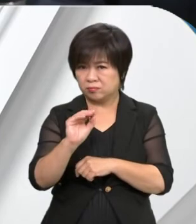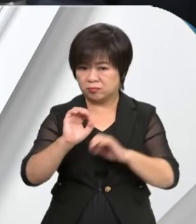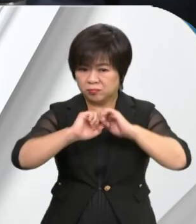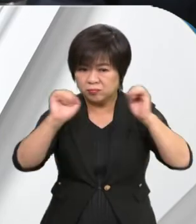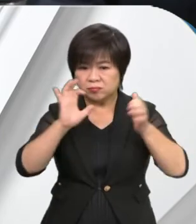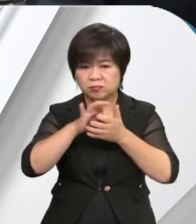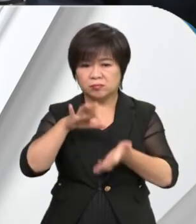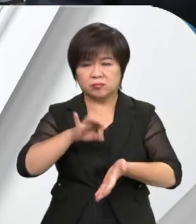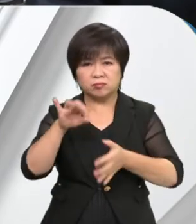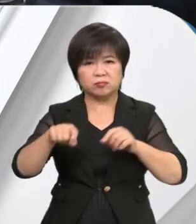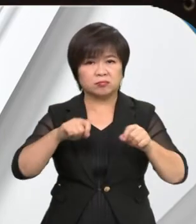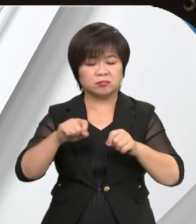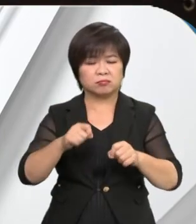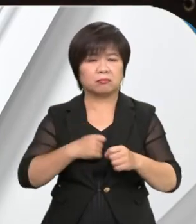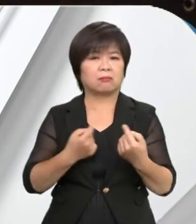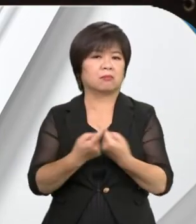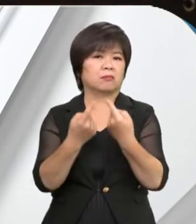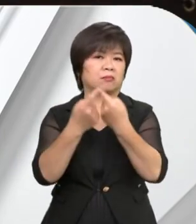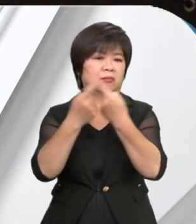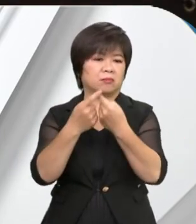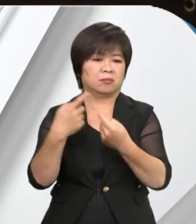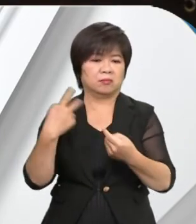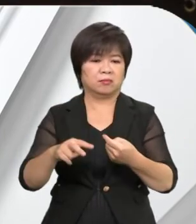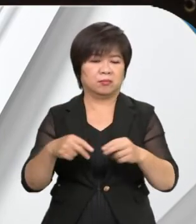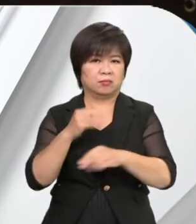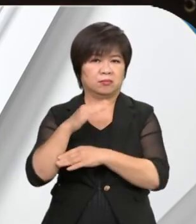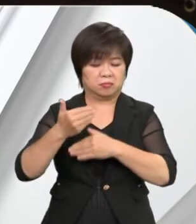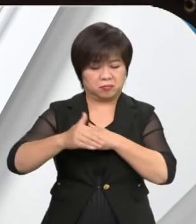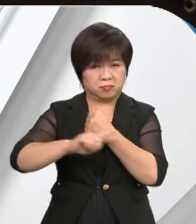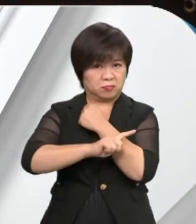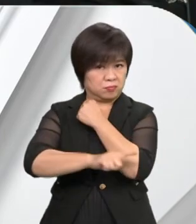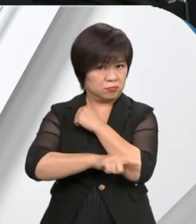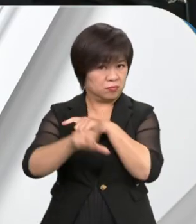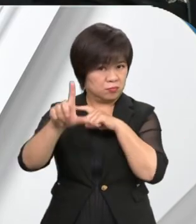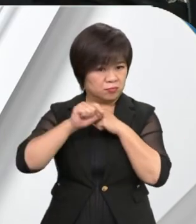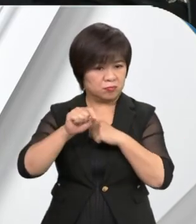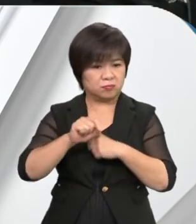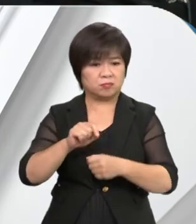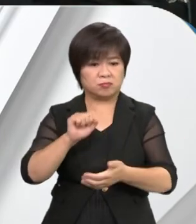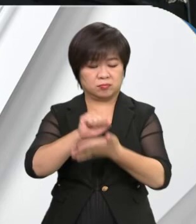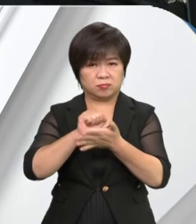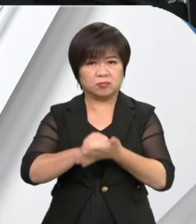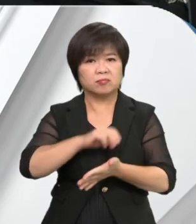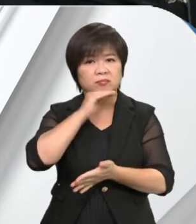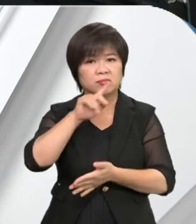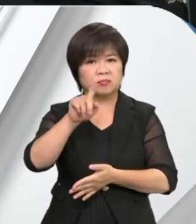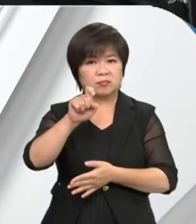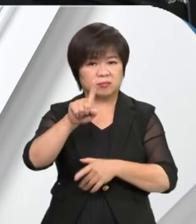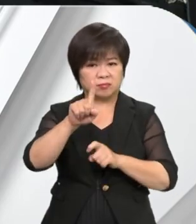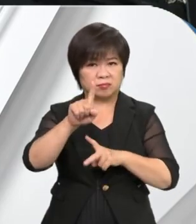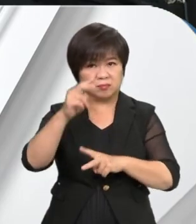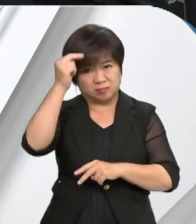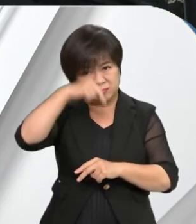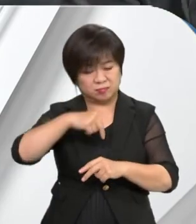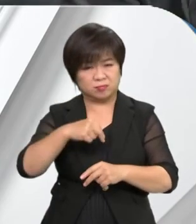案真正意思要争议么？这行政程序法规定，要为谈真记录不同声音下注，到中线非